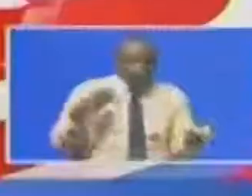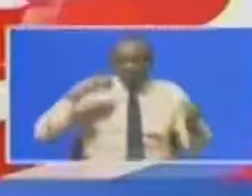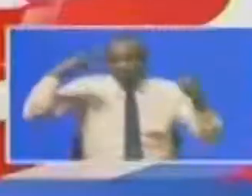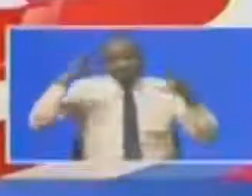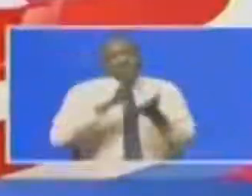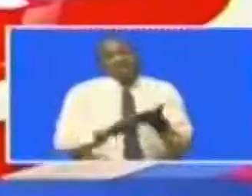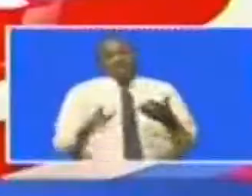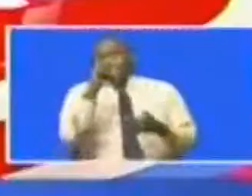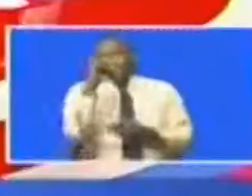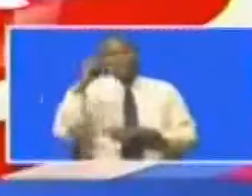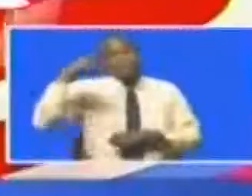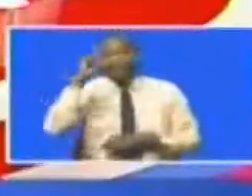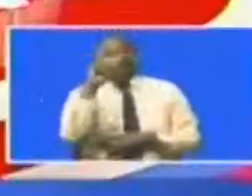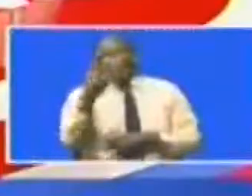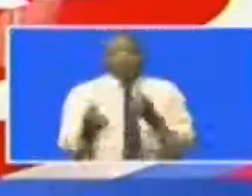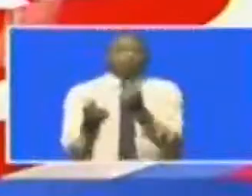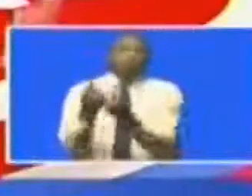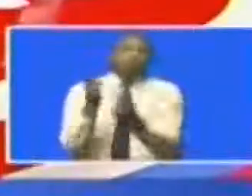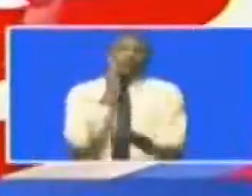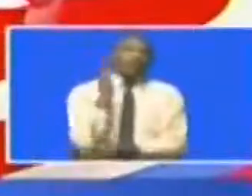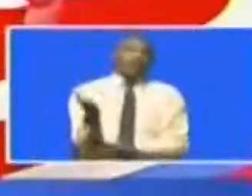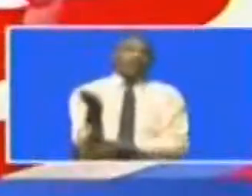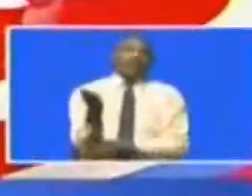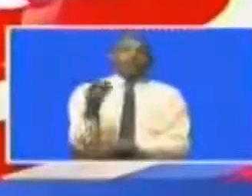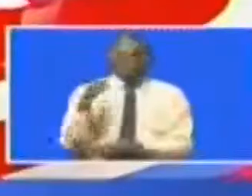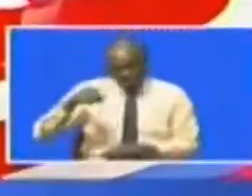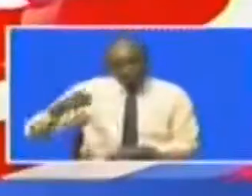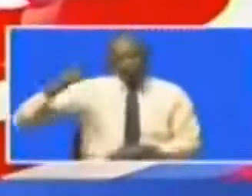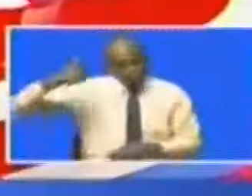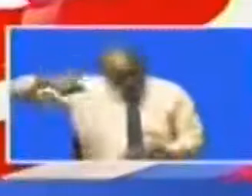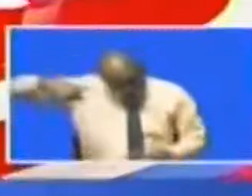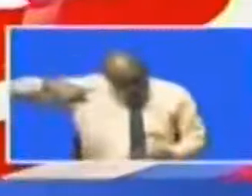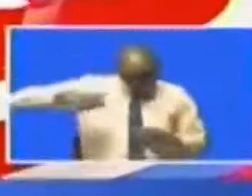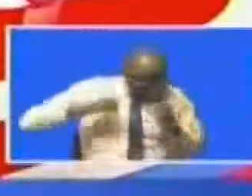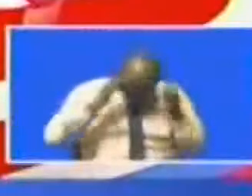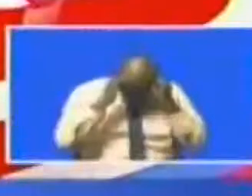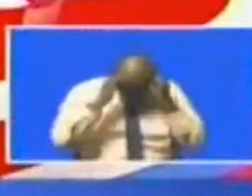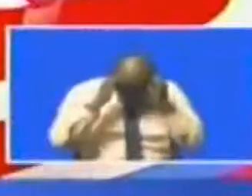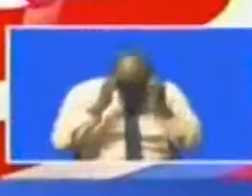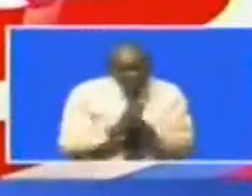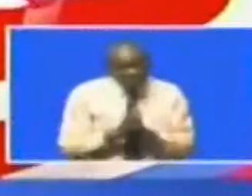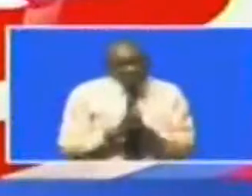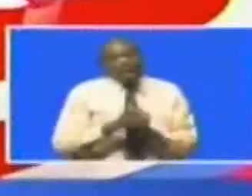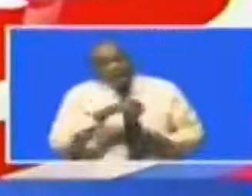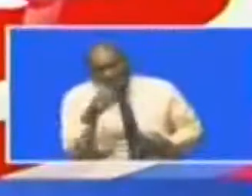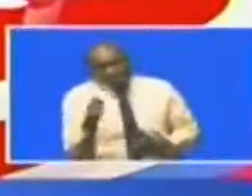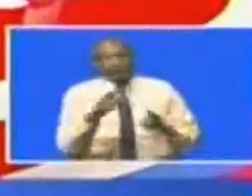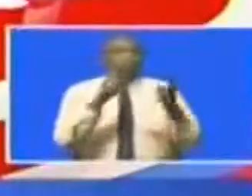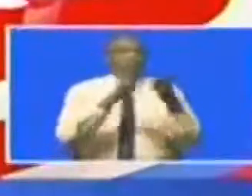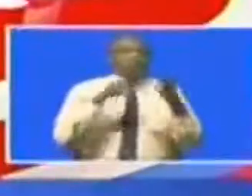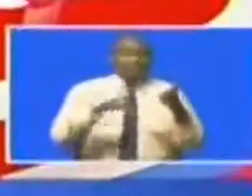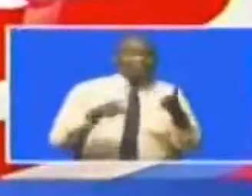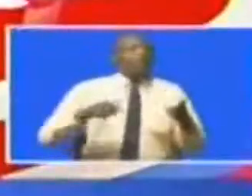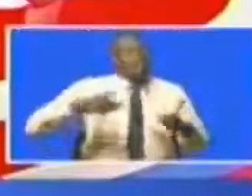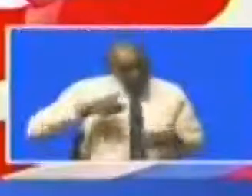kuna taa moja ambayo mama anatumia kupika. Kwa hivyo anatumia tochi kusoma usiku. Jambo lingine kuhusu radio hii